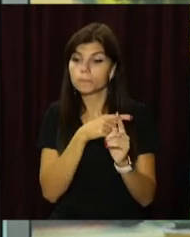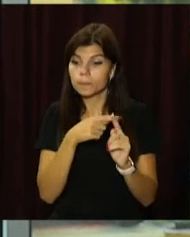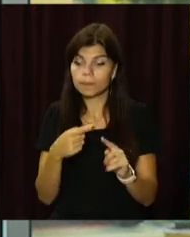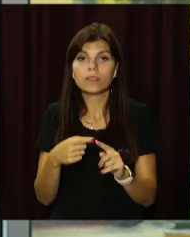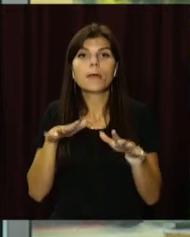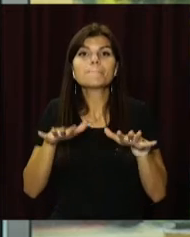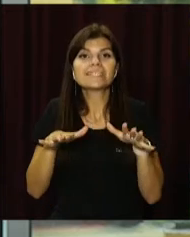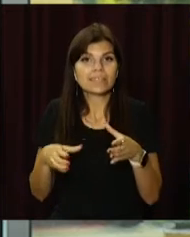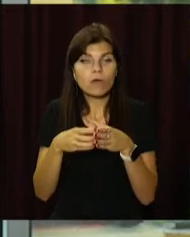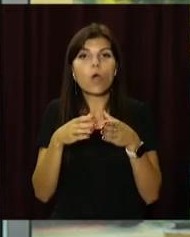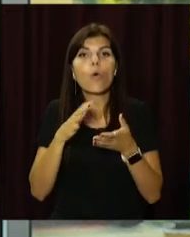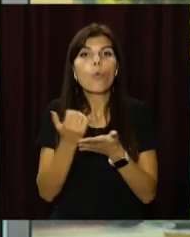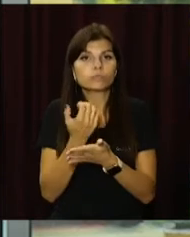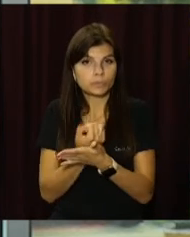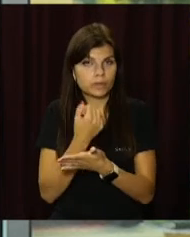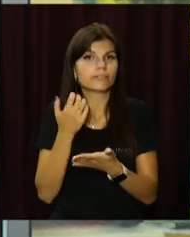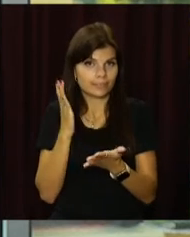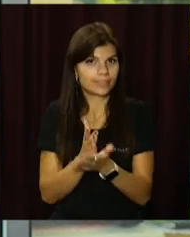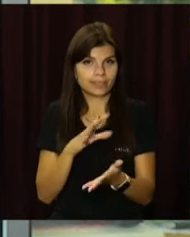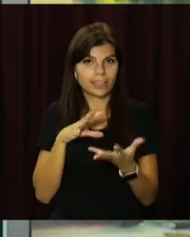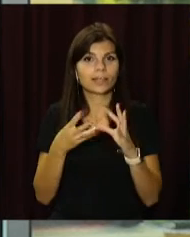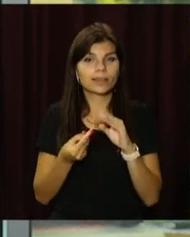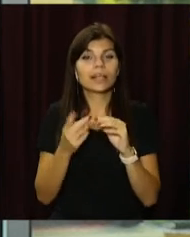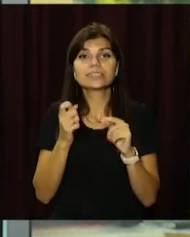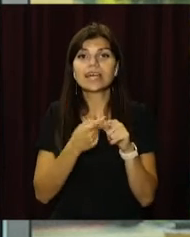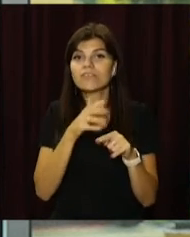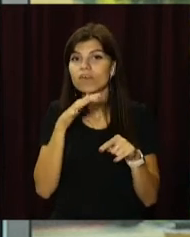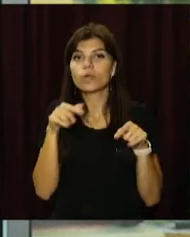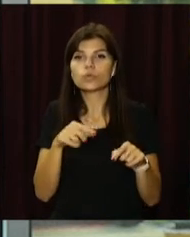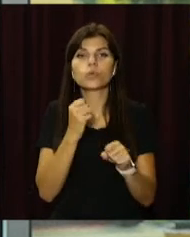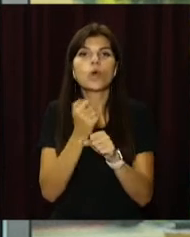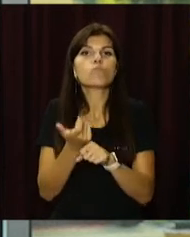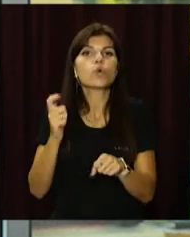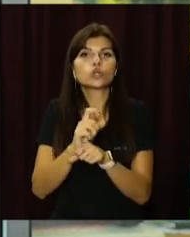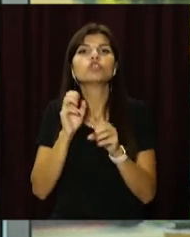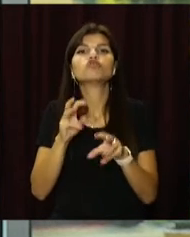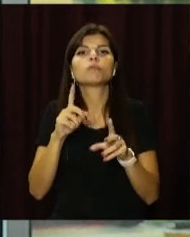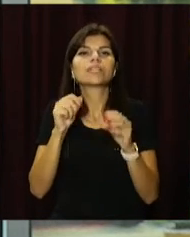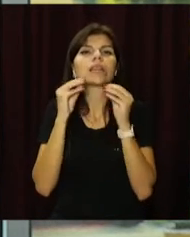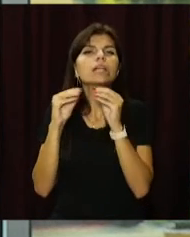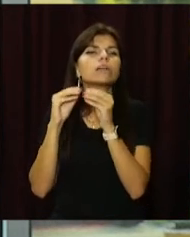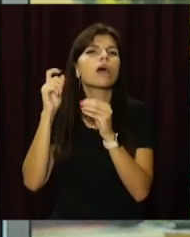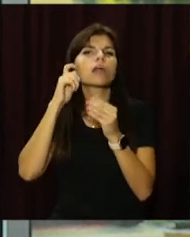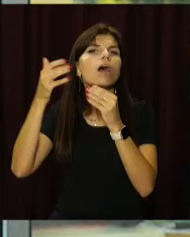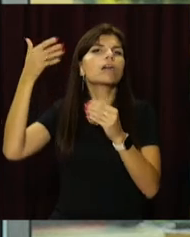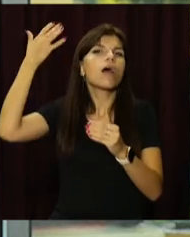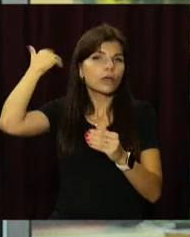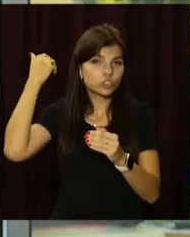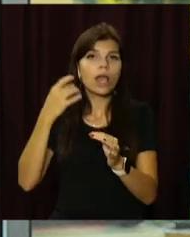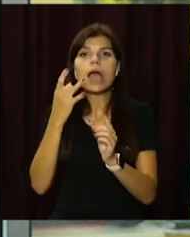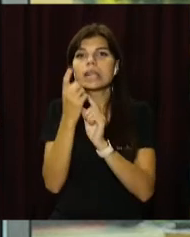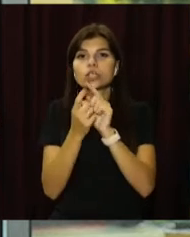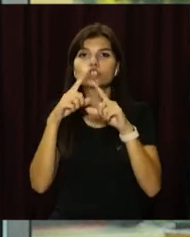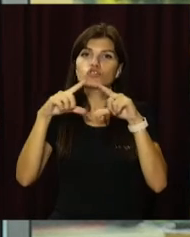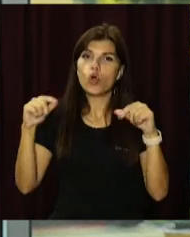зусиллям місцевих успіх не змусив чекати. За цей час тут зробили більше, ніж за десятки років до цього.